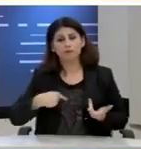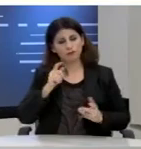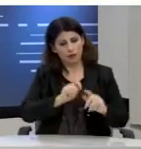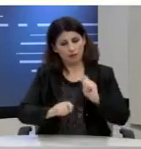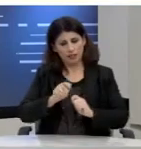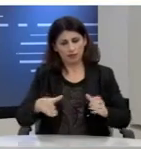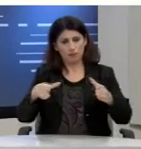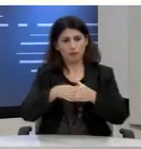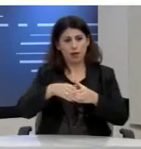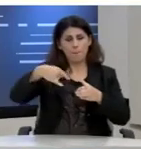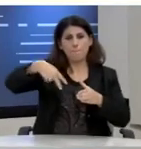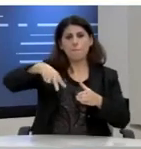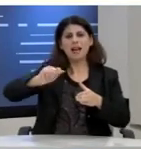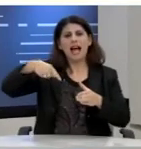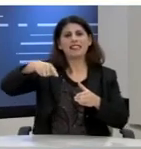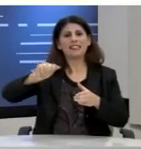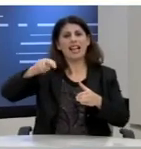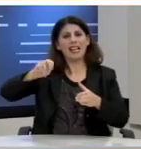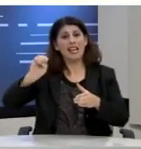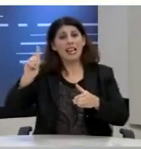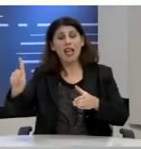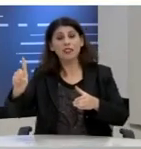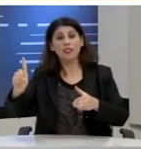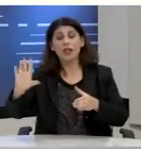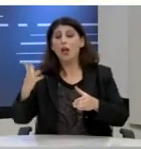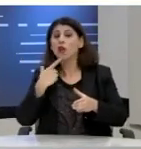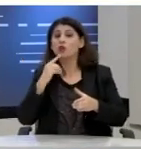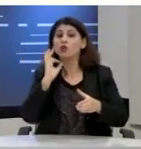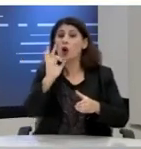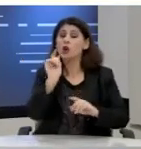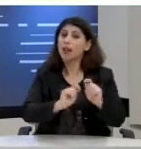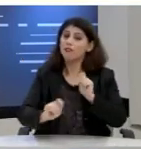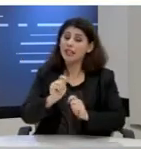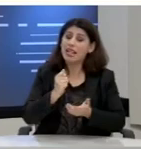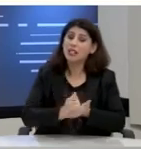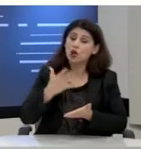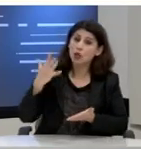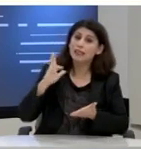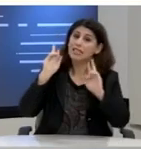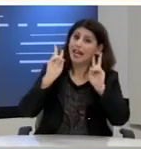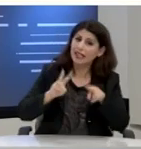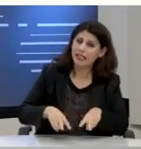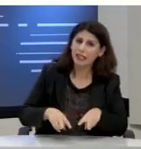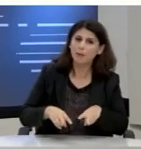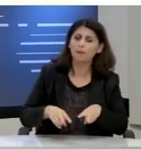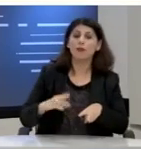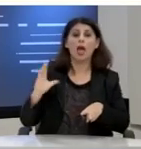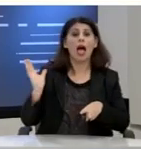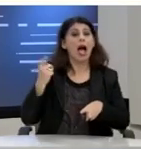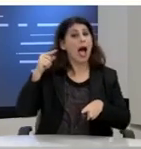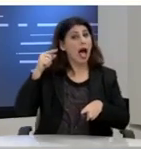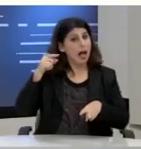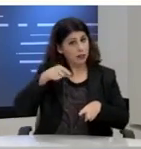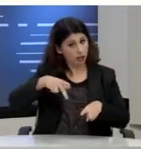Επιτροπή Πλαταντέρ για να φτιάξει, να αξιολογήσει και να εγκρίνει εάν αυτή